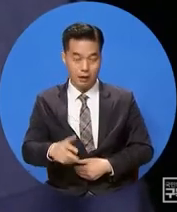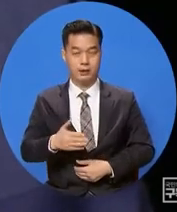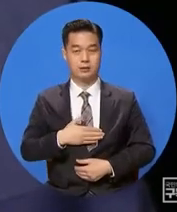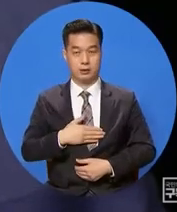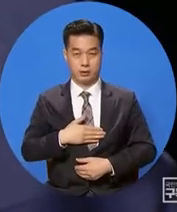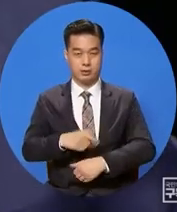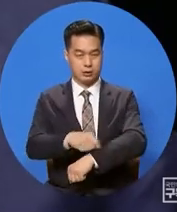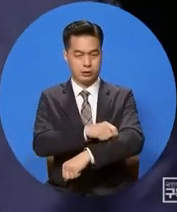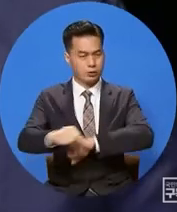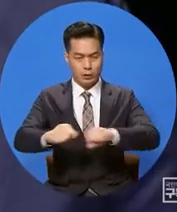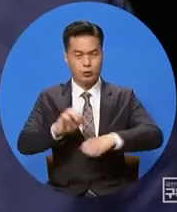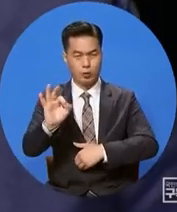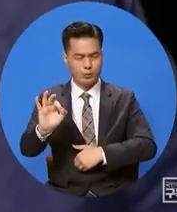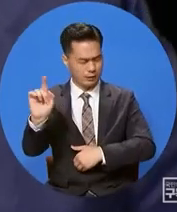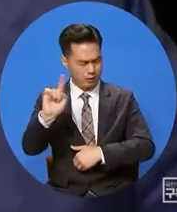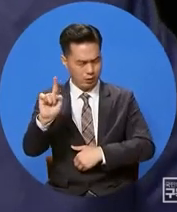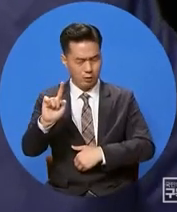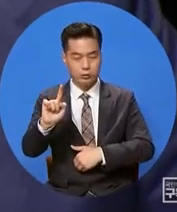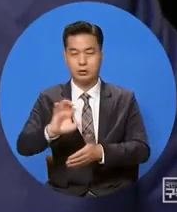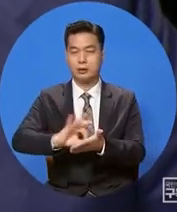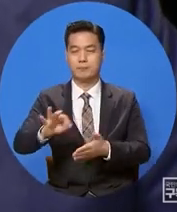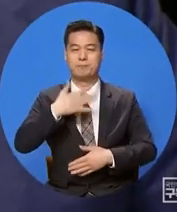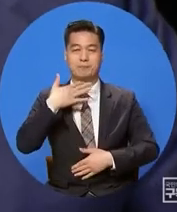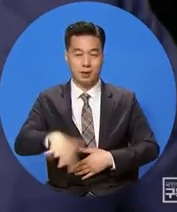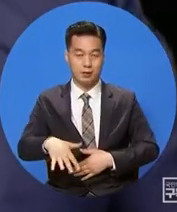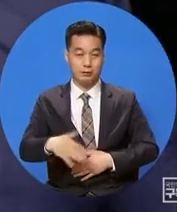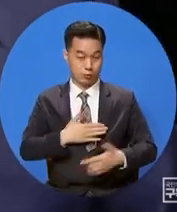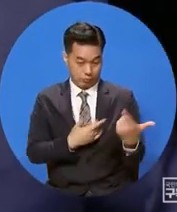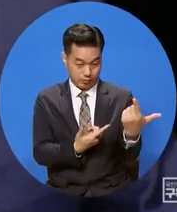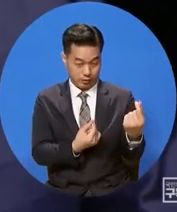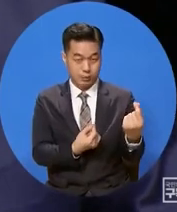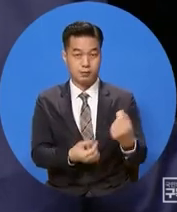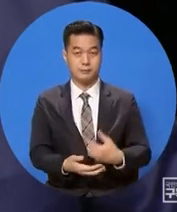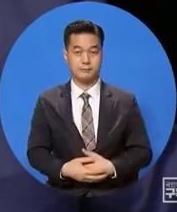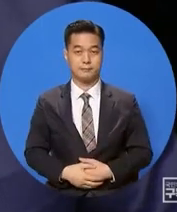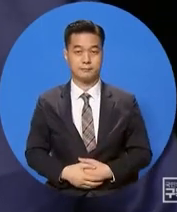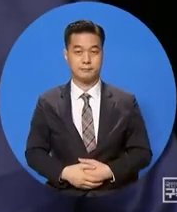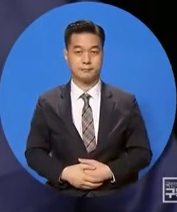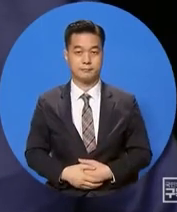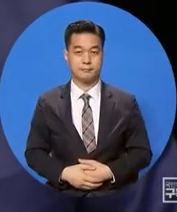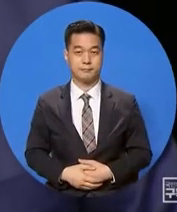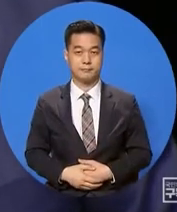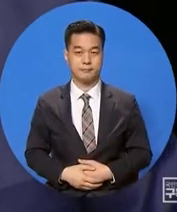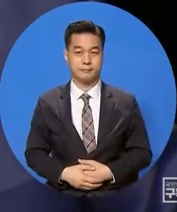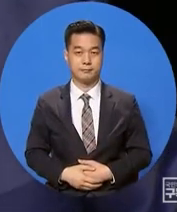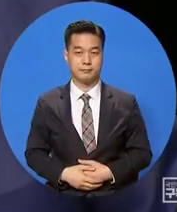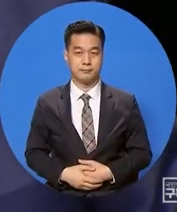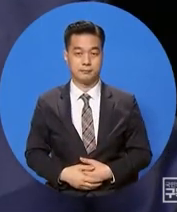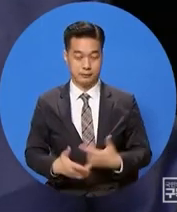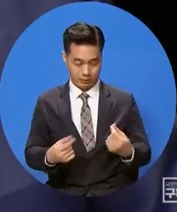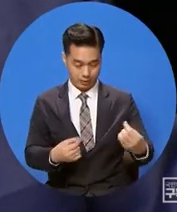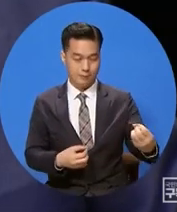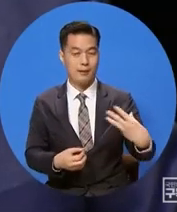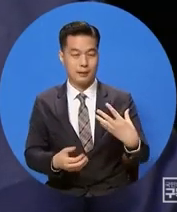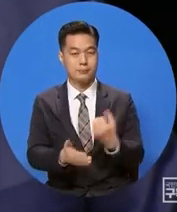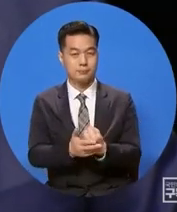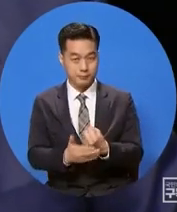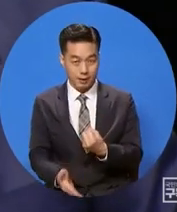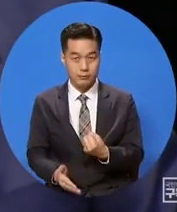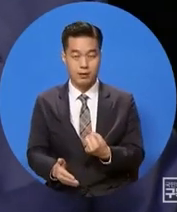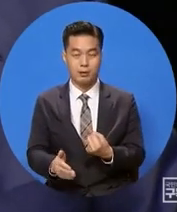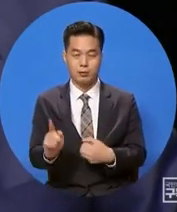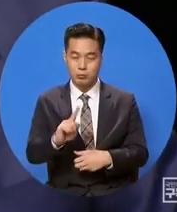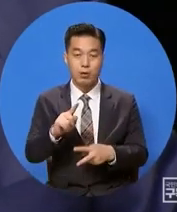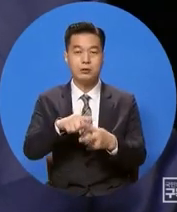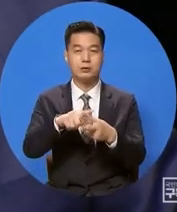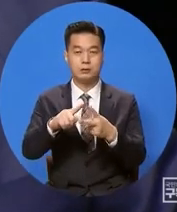저는 특활비 이런 거 1원도 손댄 적 없습니다. 네, 저도 네? 없습니다. 저도 없습니다. 그러니까 그렇게 말씀을 하시니까 네.